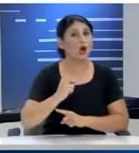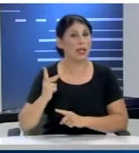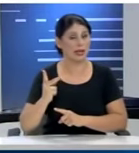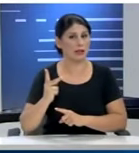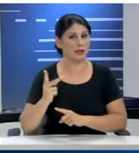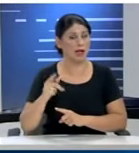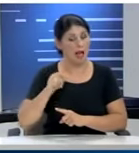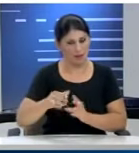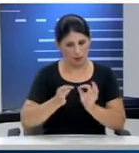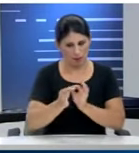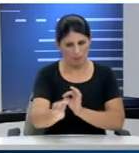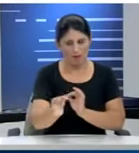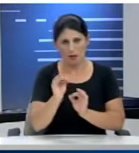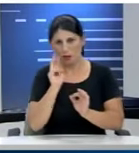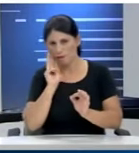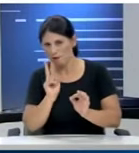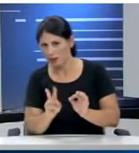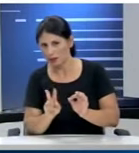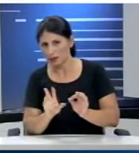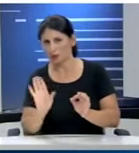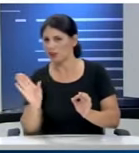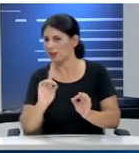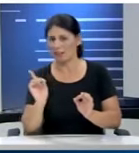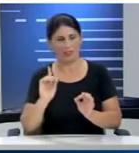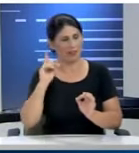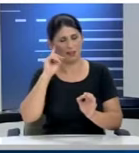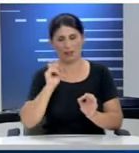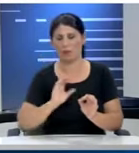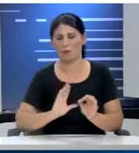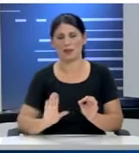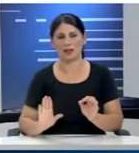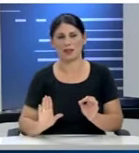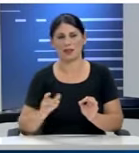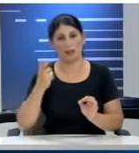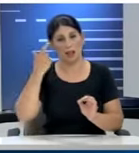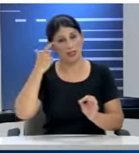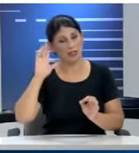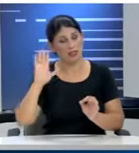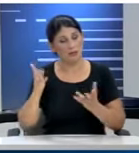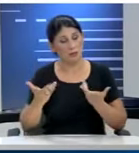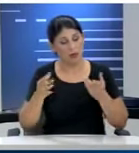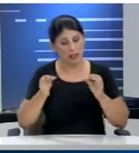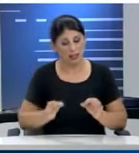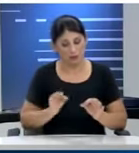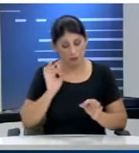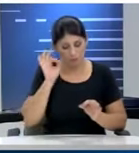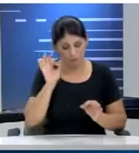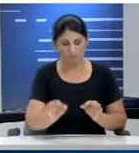οποία φαίνεται ότι δεν είναι δεδομένα. Δεν ξέρω πότε ακριβώς λοιπόν θα